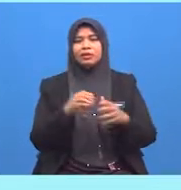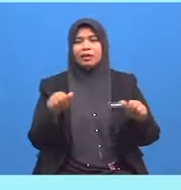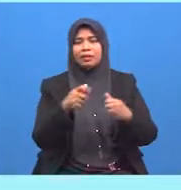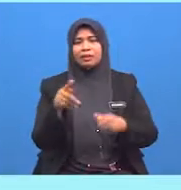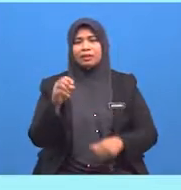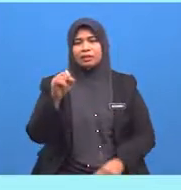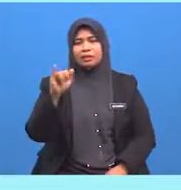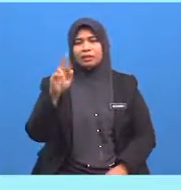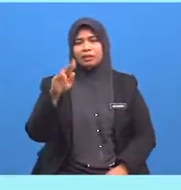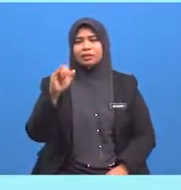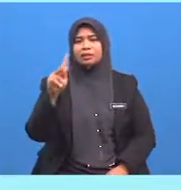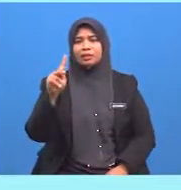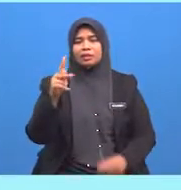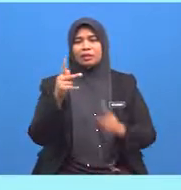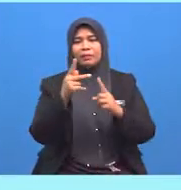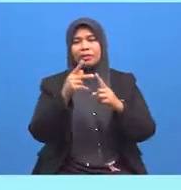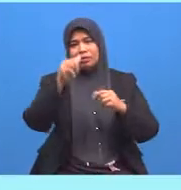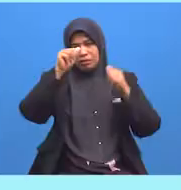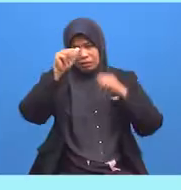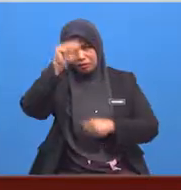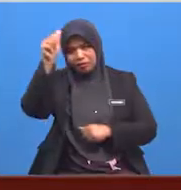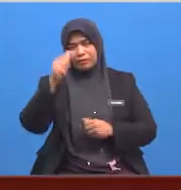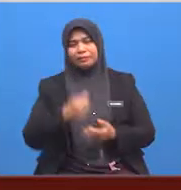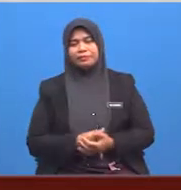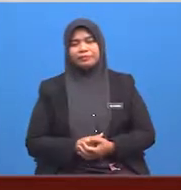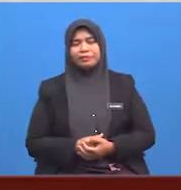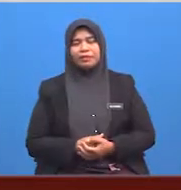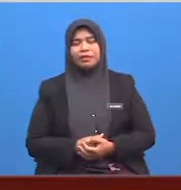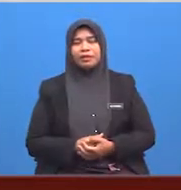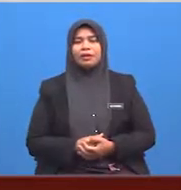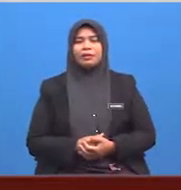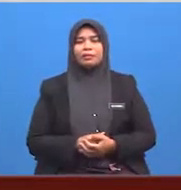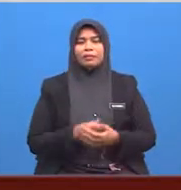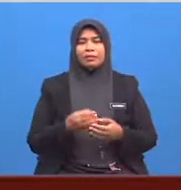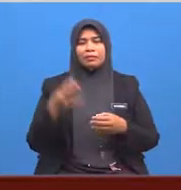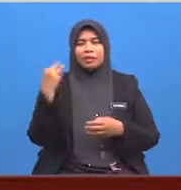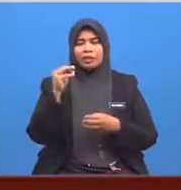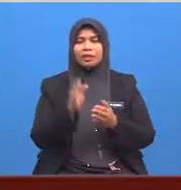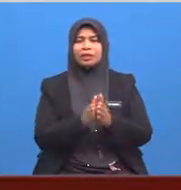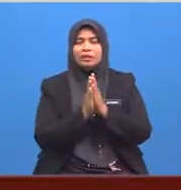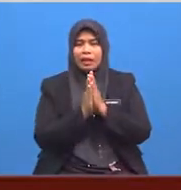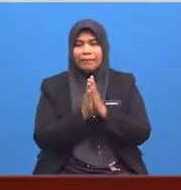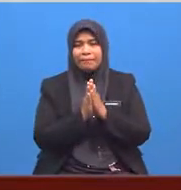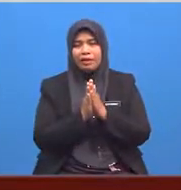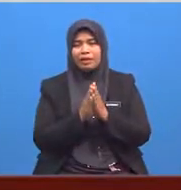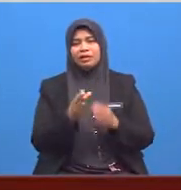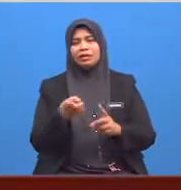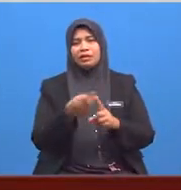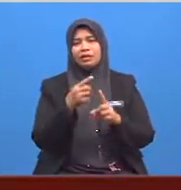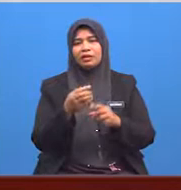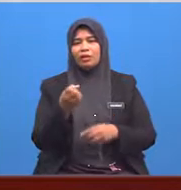kepada Allah dengan menyembah berhala-berhala adalah objek daripada kayu